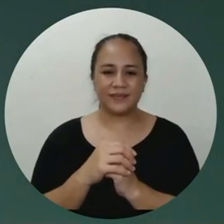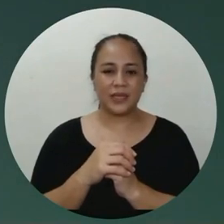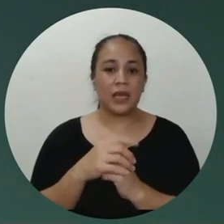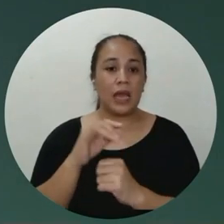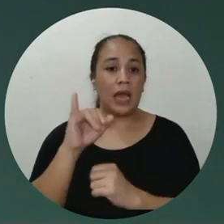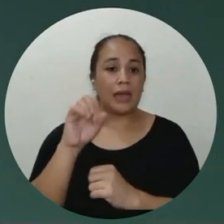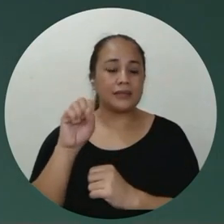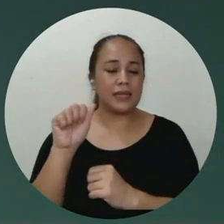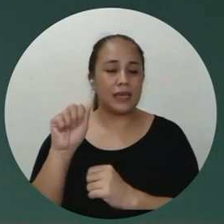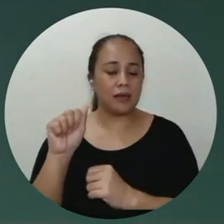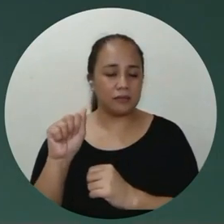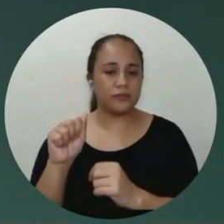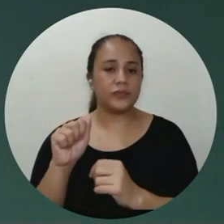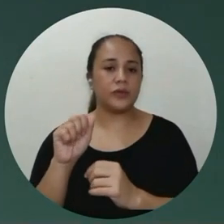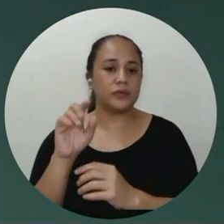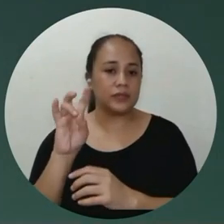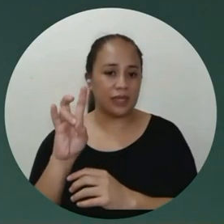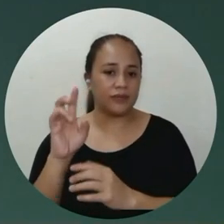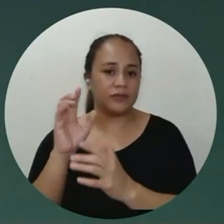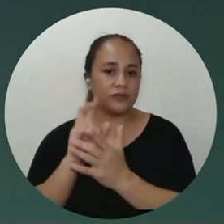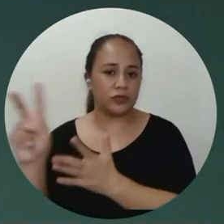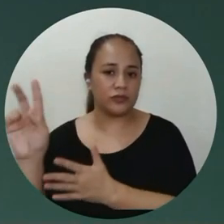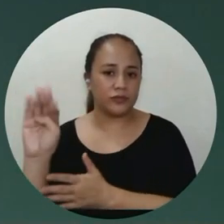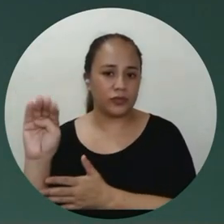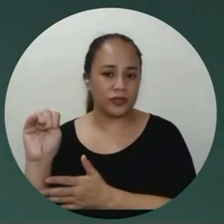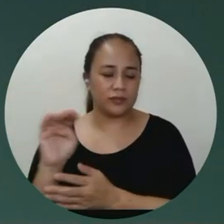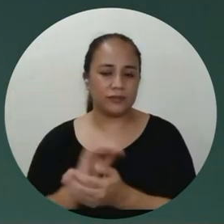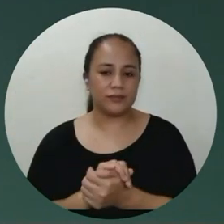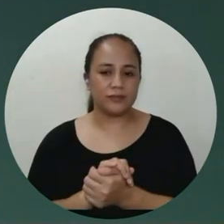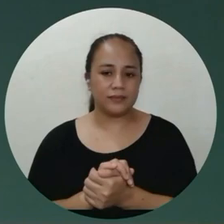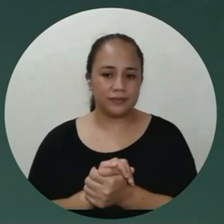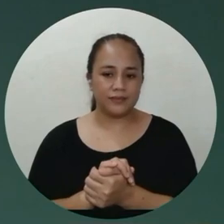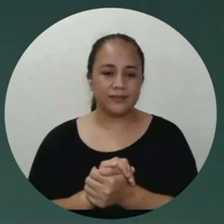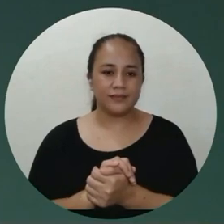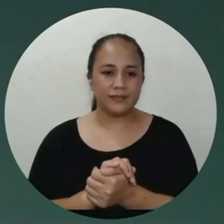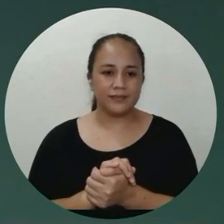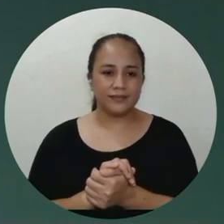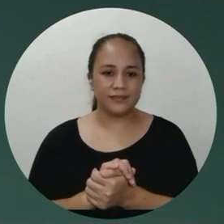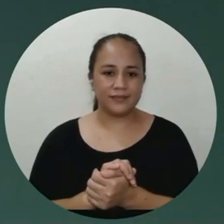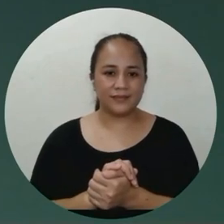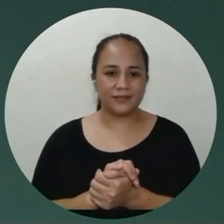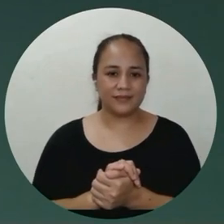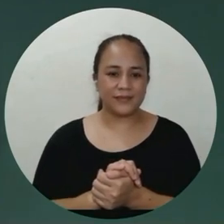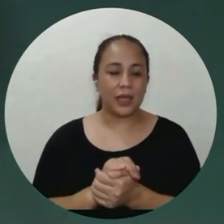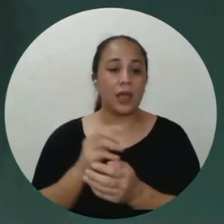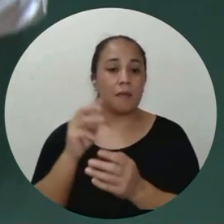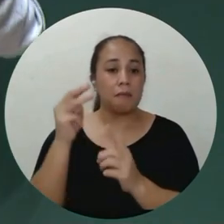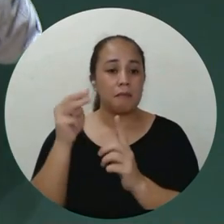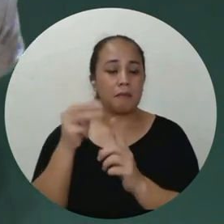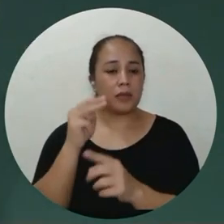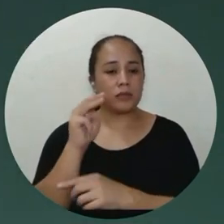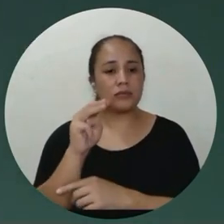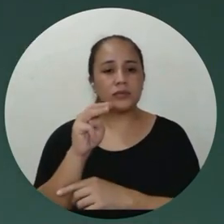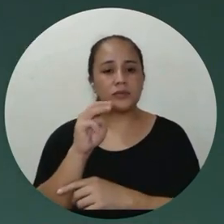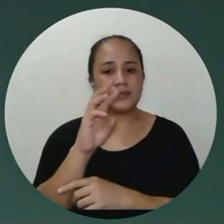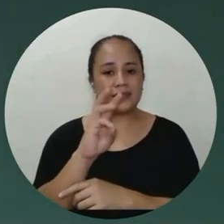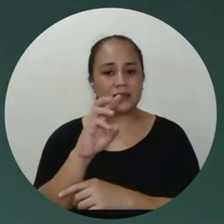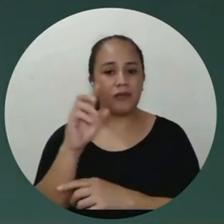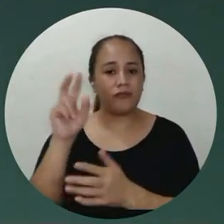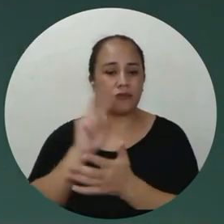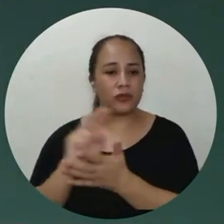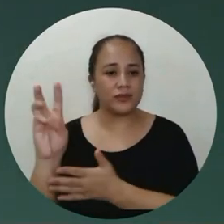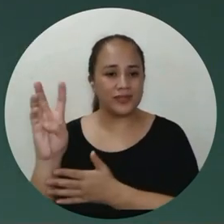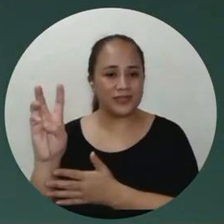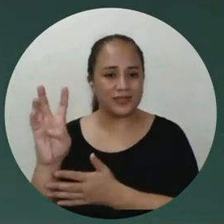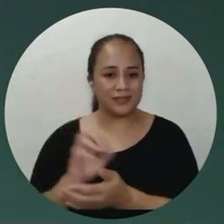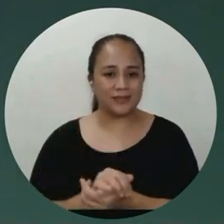verse 14. 그다음에 마태복음 16장 16절 and Matthew 16 verse 16 이 흐름을